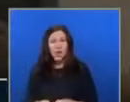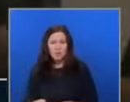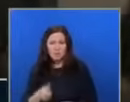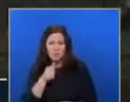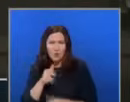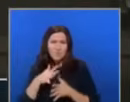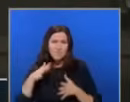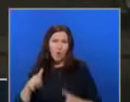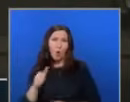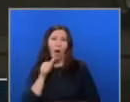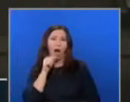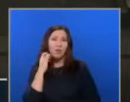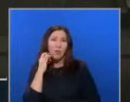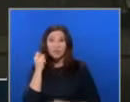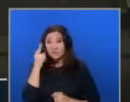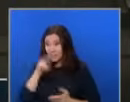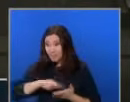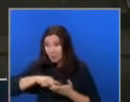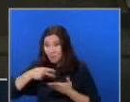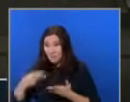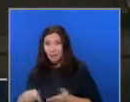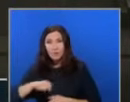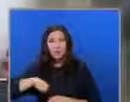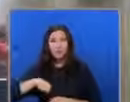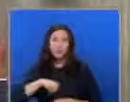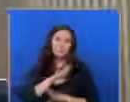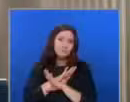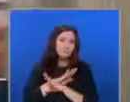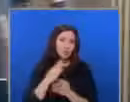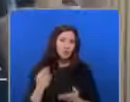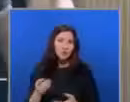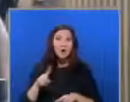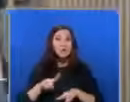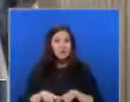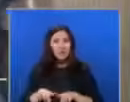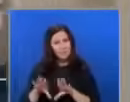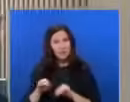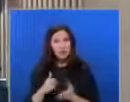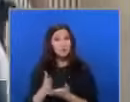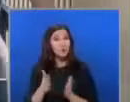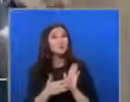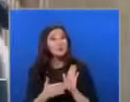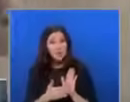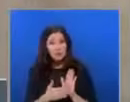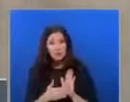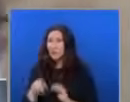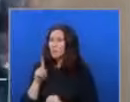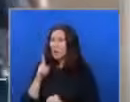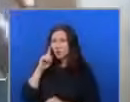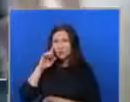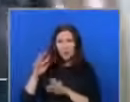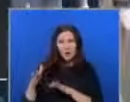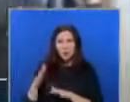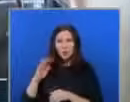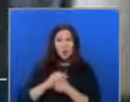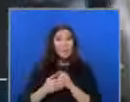голямо количество алкохол, внезапно паднала в кухнята и починала. Съдът обаче прие, че според доказателствата може да се